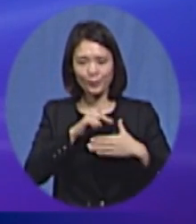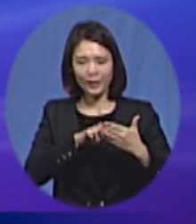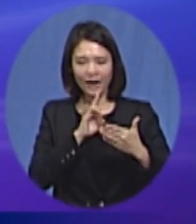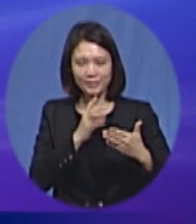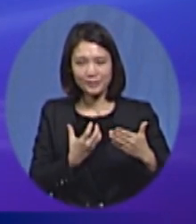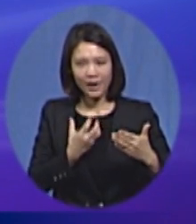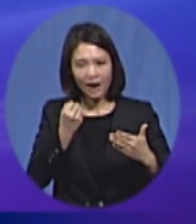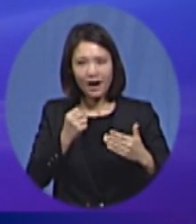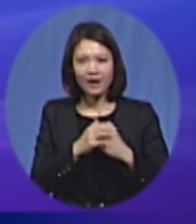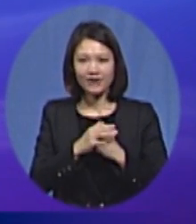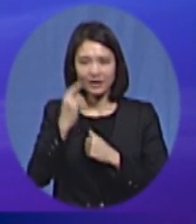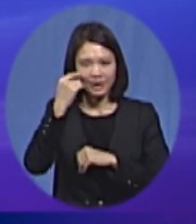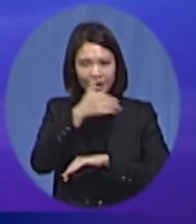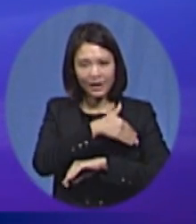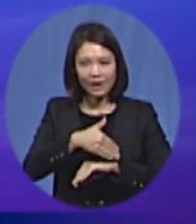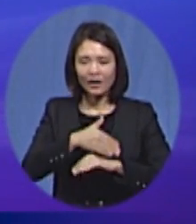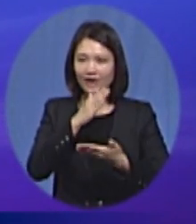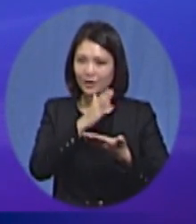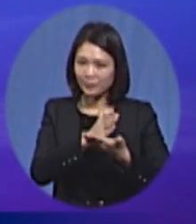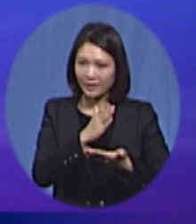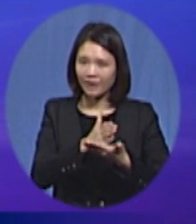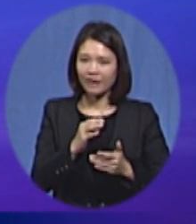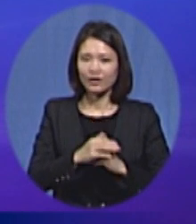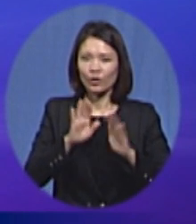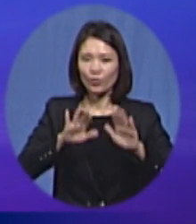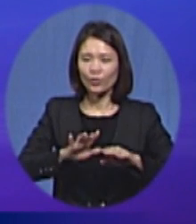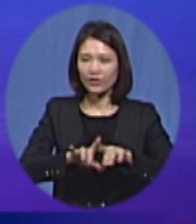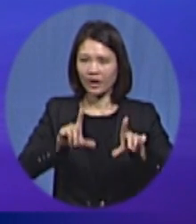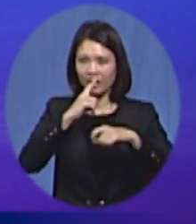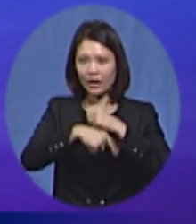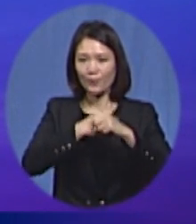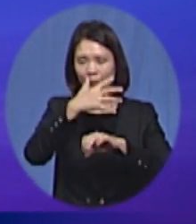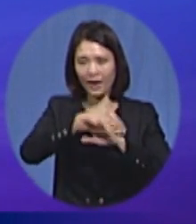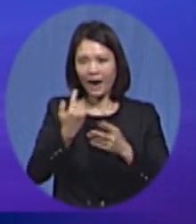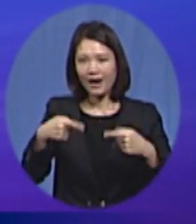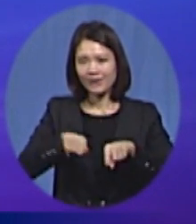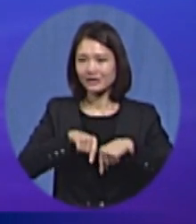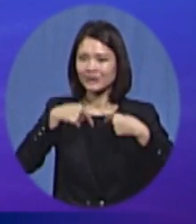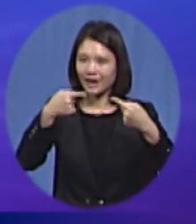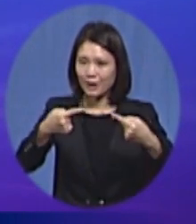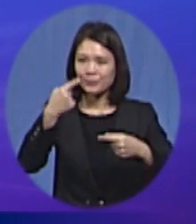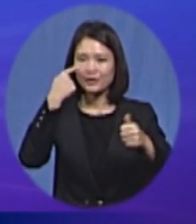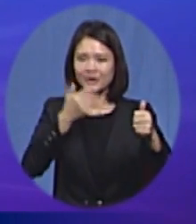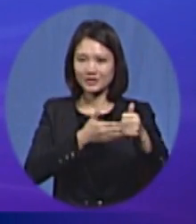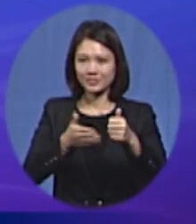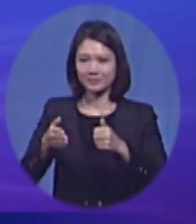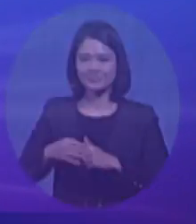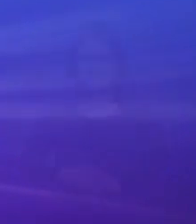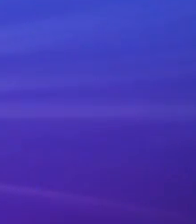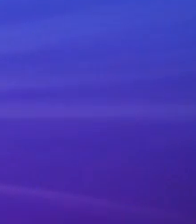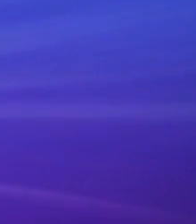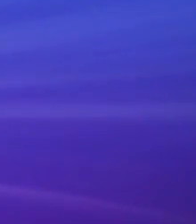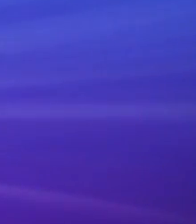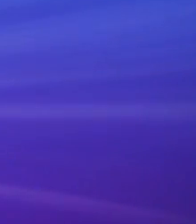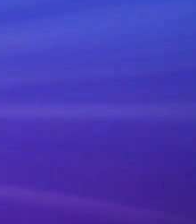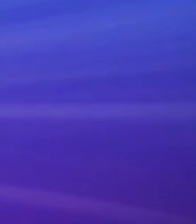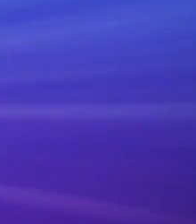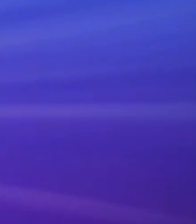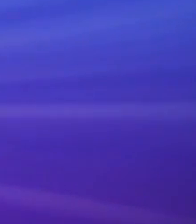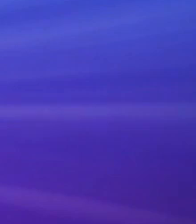이 따뜻한 일들 계획하고 계셨다면 올 연말에는 함께 참여해보시는 것은 어떨까요?